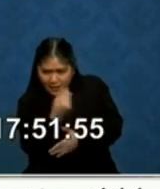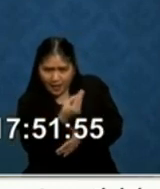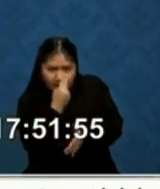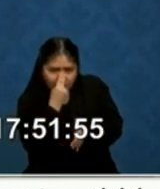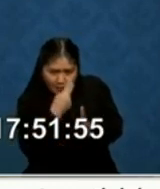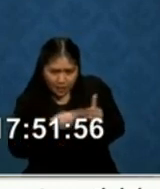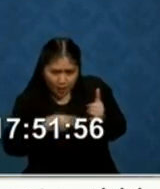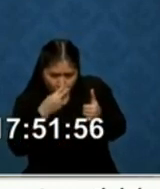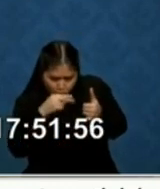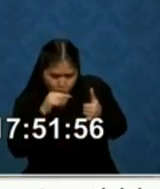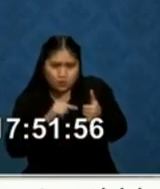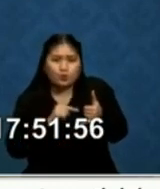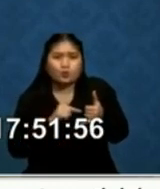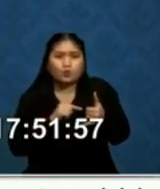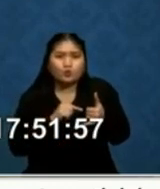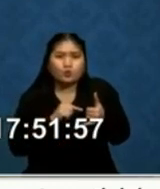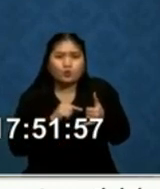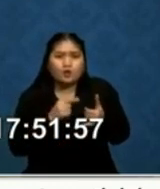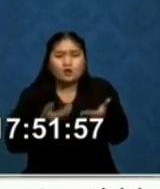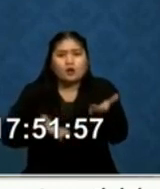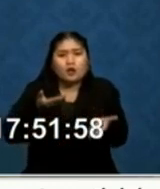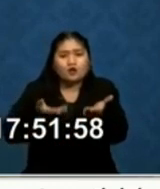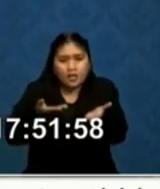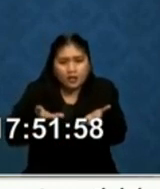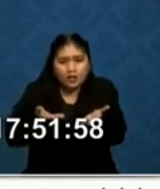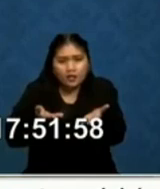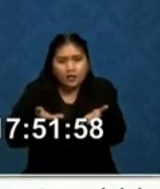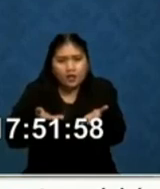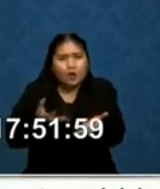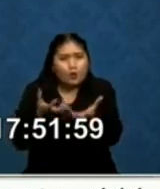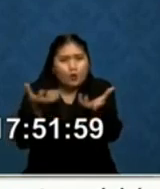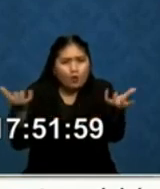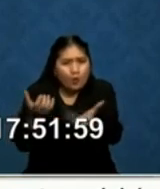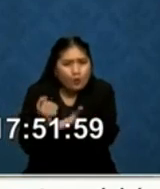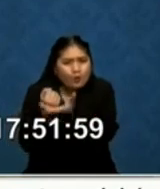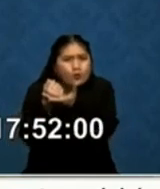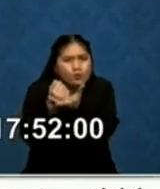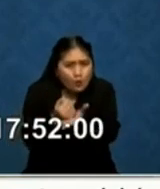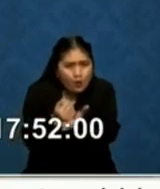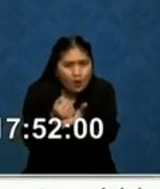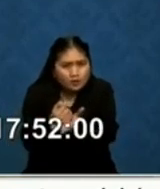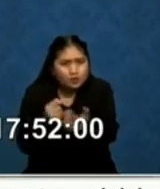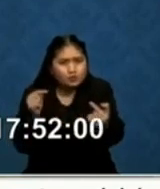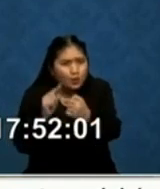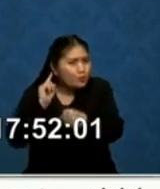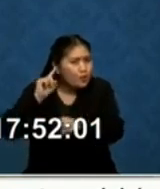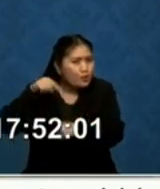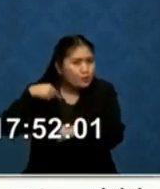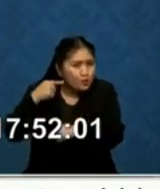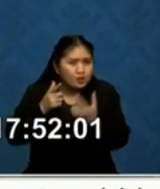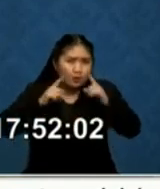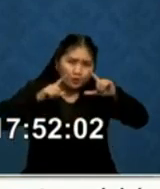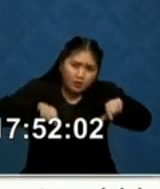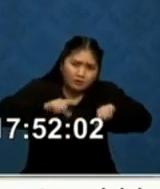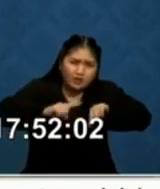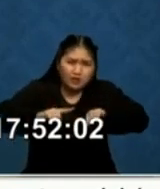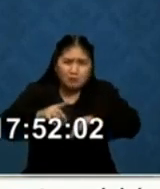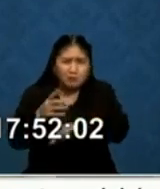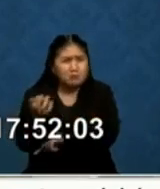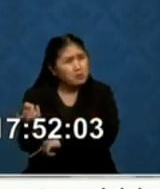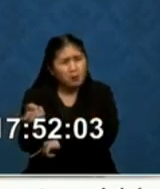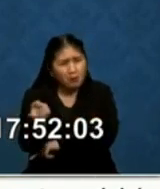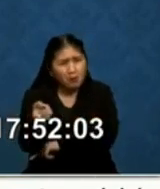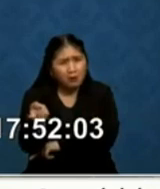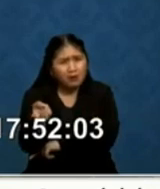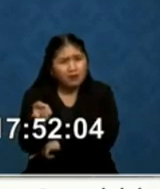งละเมิดทางเพศนอกจากนี้ค่ะสิ่งอำนวยความสะดวกที่เป็นมิตรกับผู้หญิงและผู้เสียหายมีน้อยมากค่ะในตำรวจ